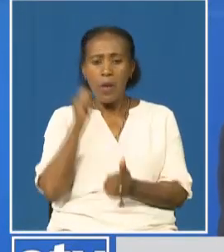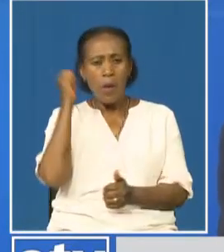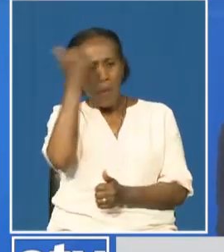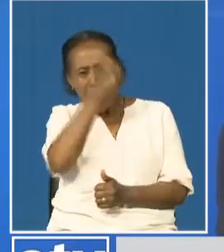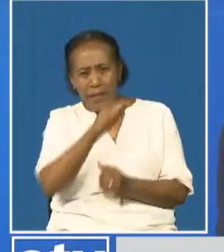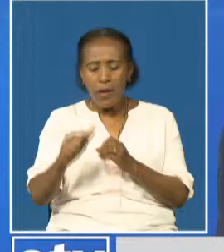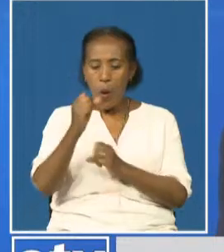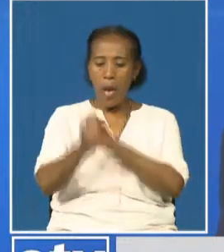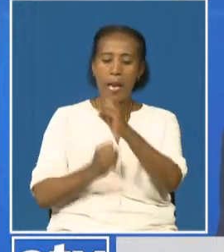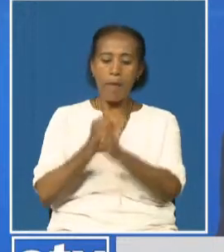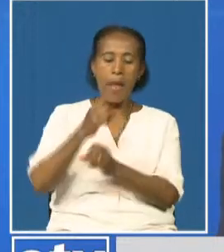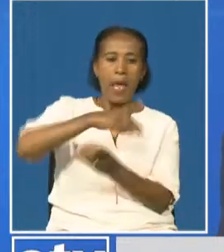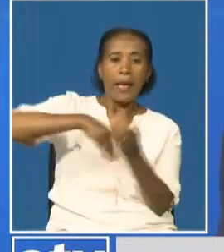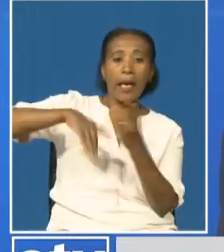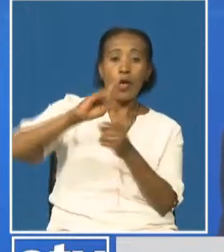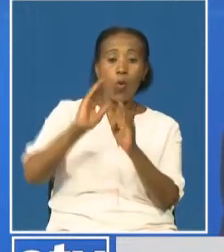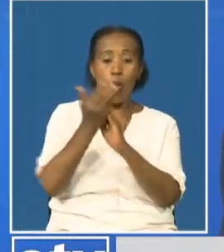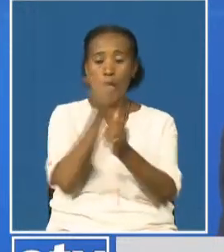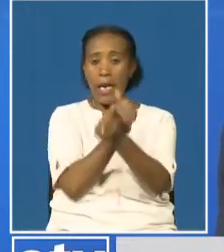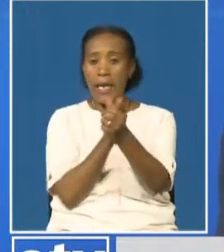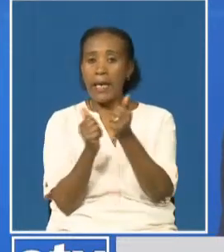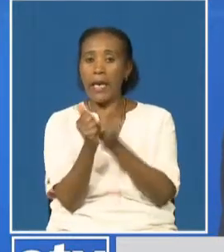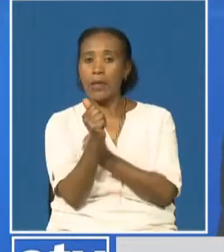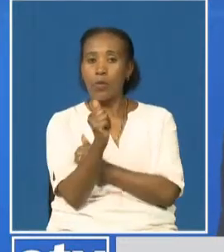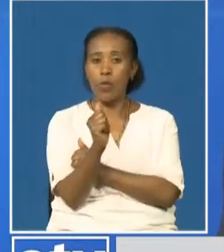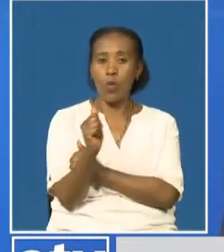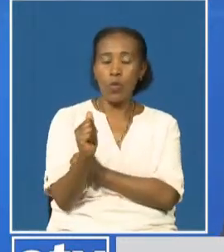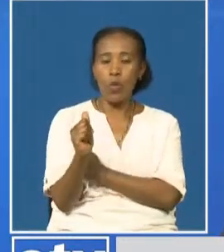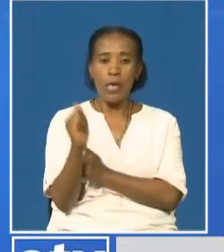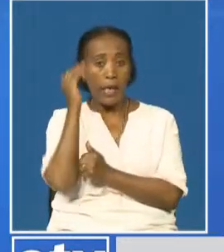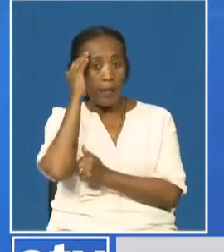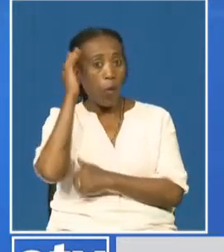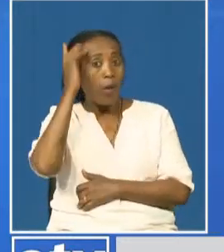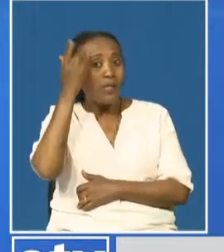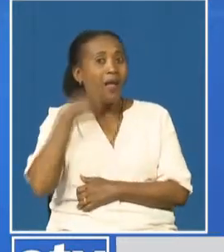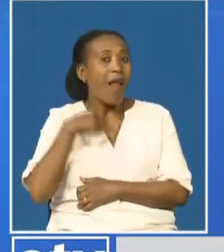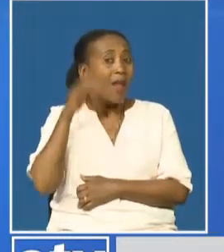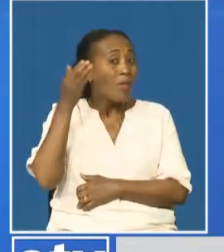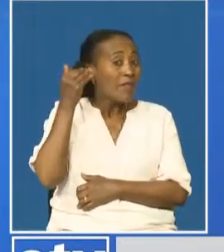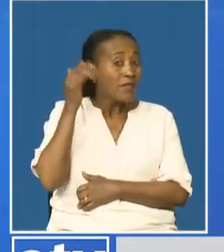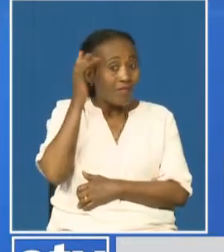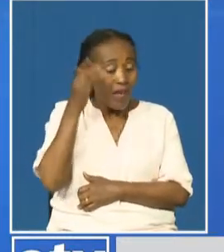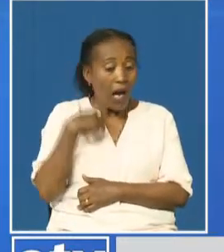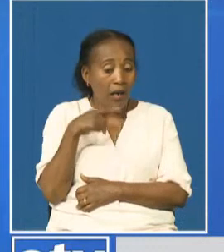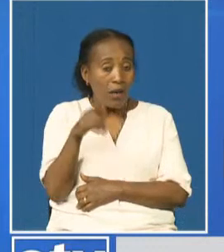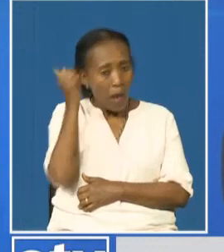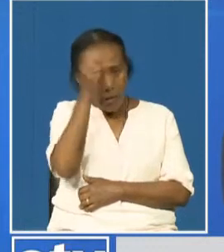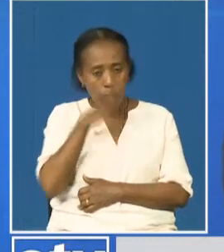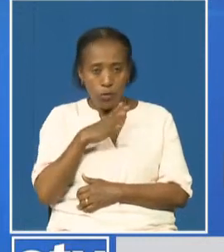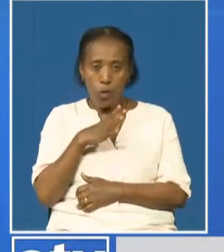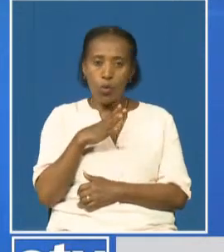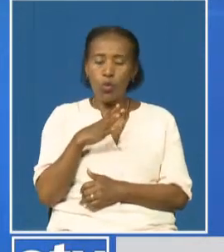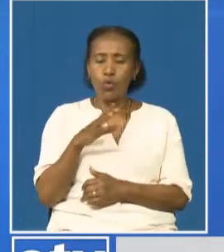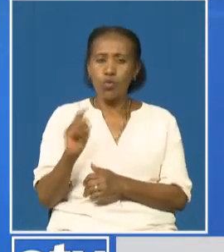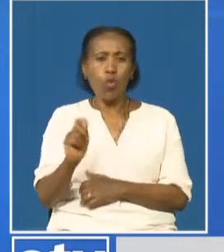በየትኛውም እድሜ ክልል ቢሆን ቀድሞ የታወቀ በሽታ ካለ ማንኛውንም ሰው ቶሎ